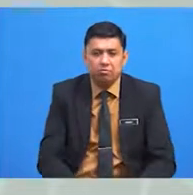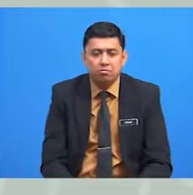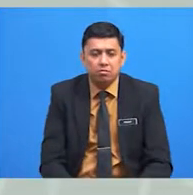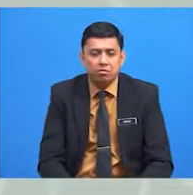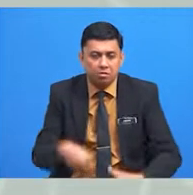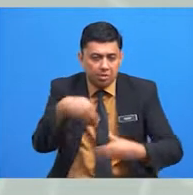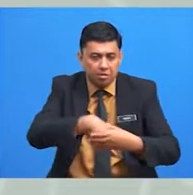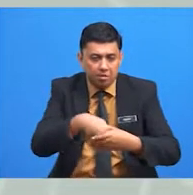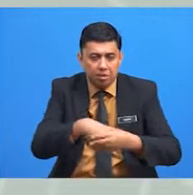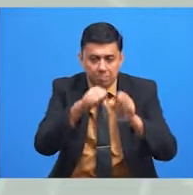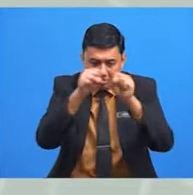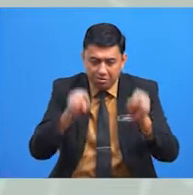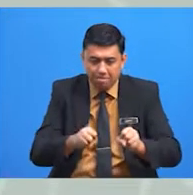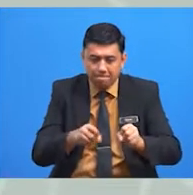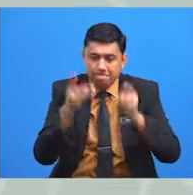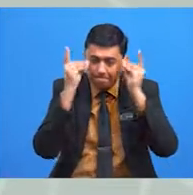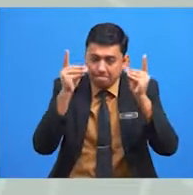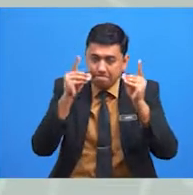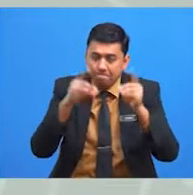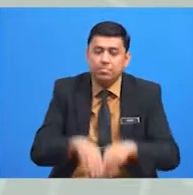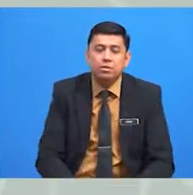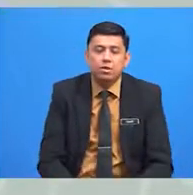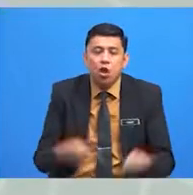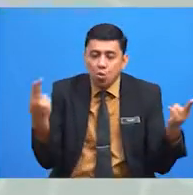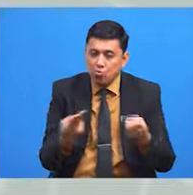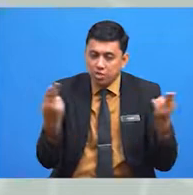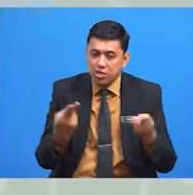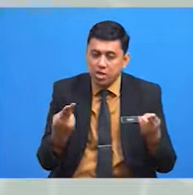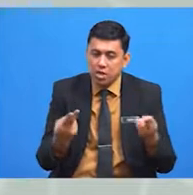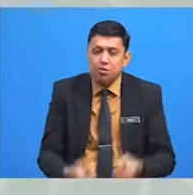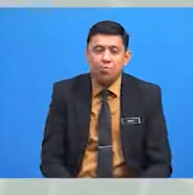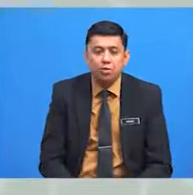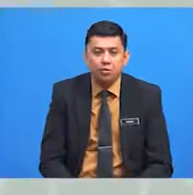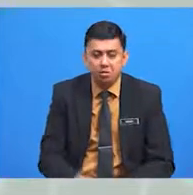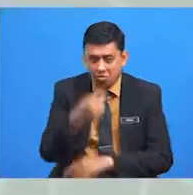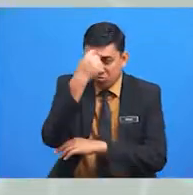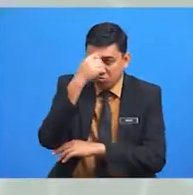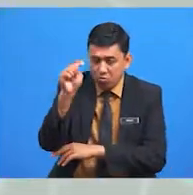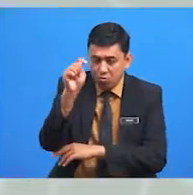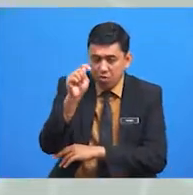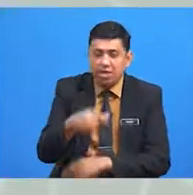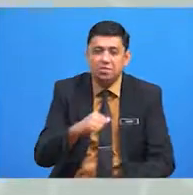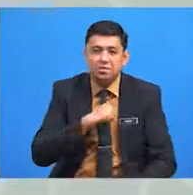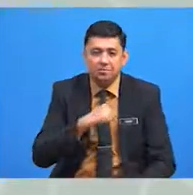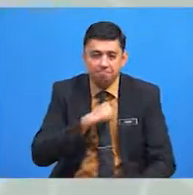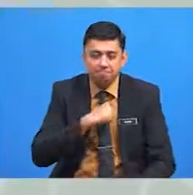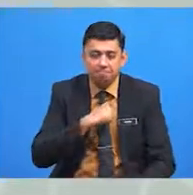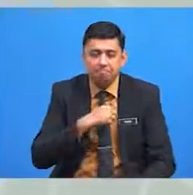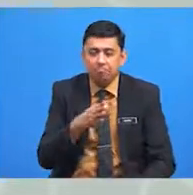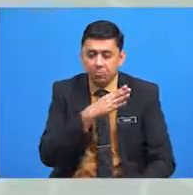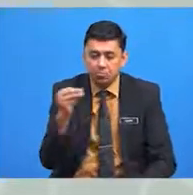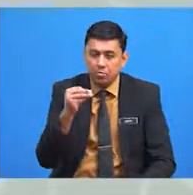sistem pendidikan, melibatkan usaha individu atau tokoh secara persendirian